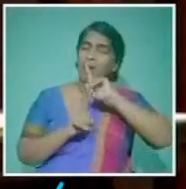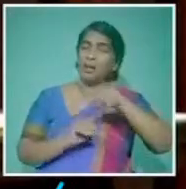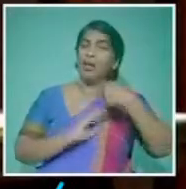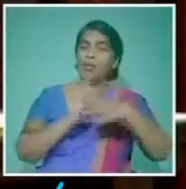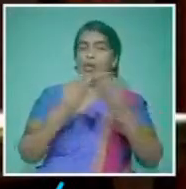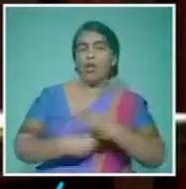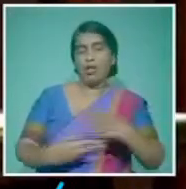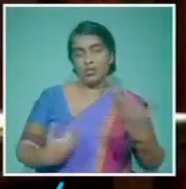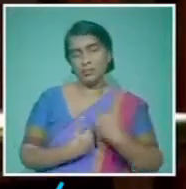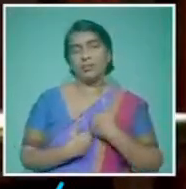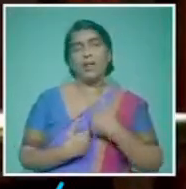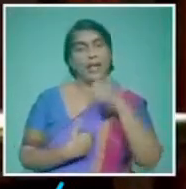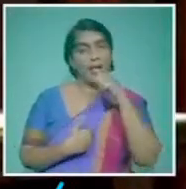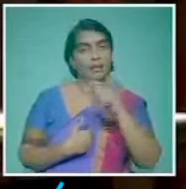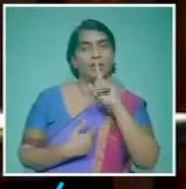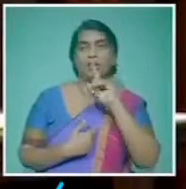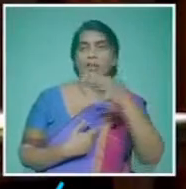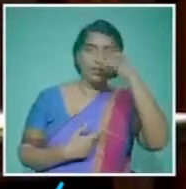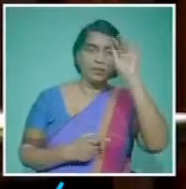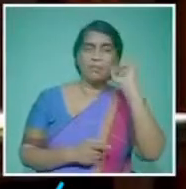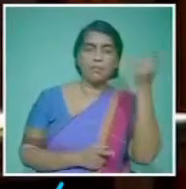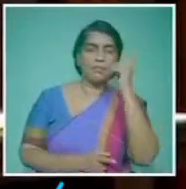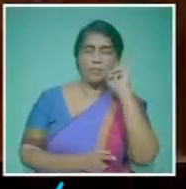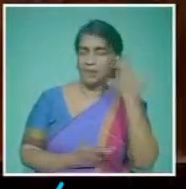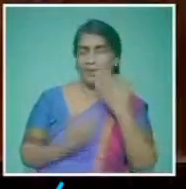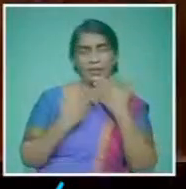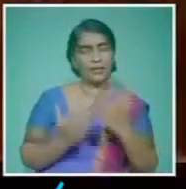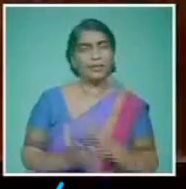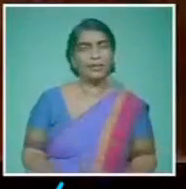කරේ අපි තමයි කියන මේ සත්‍ය අද වෙනද සිංහල ජනතාවට කියන කීයද සර බොහොම